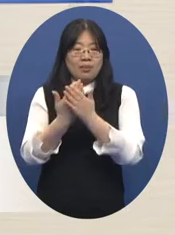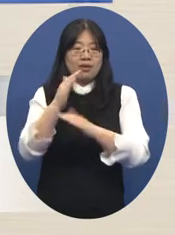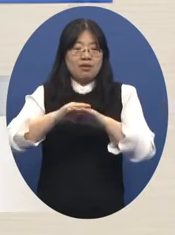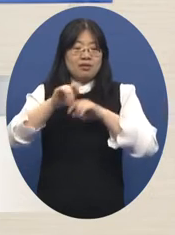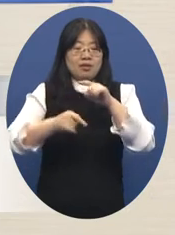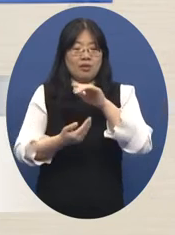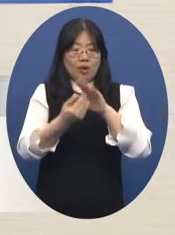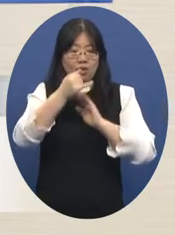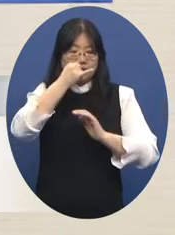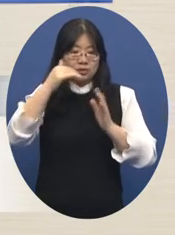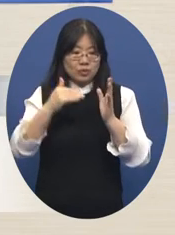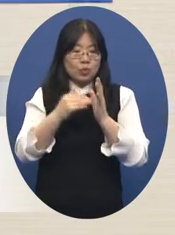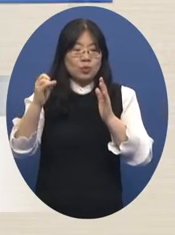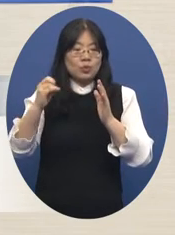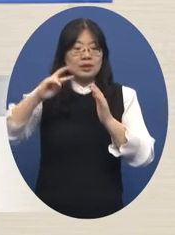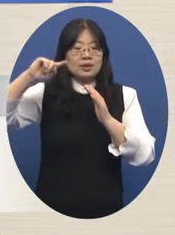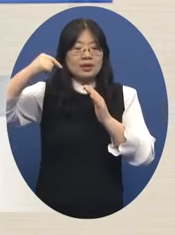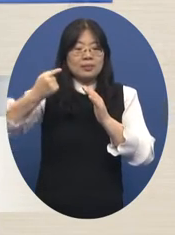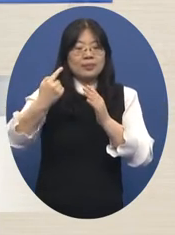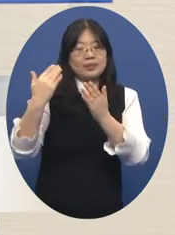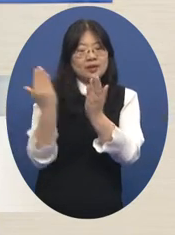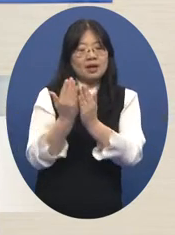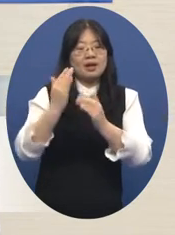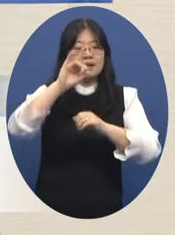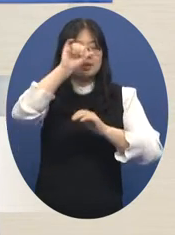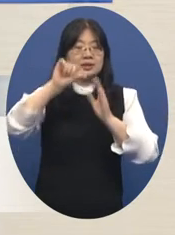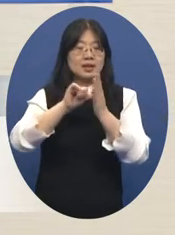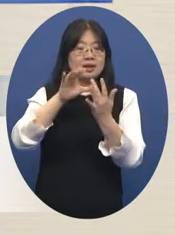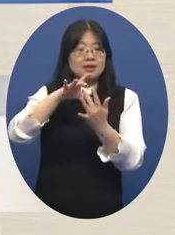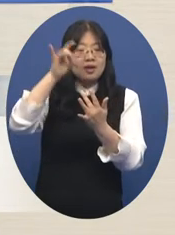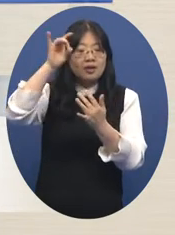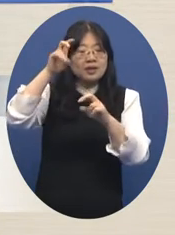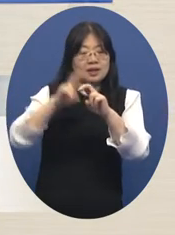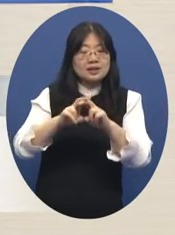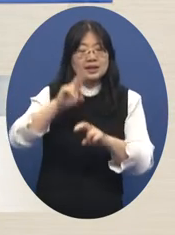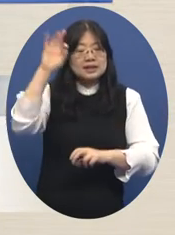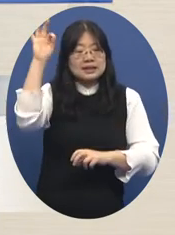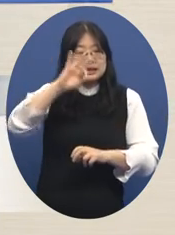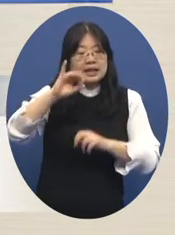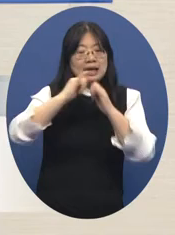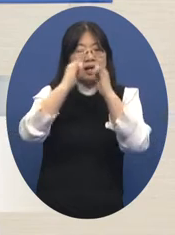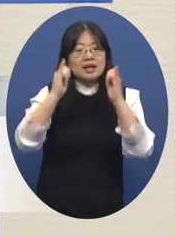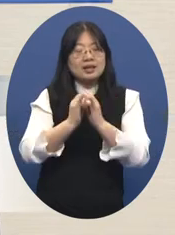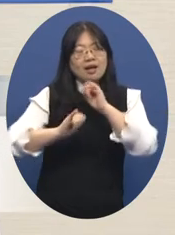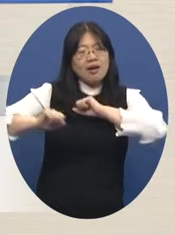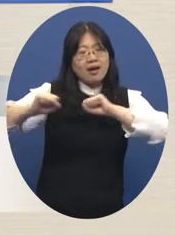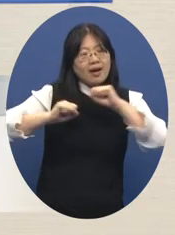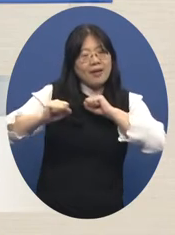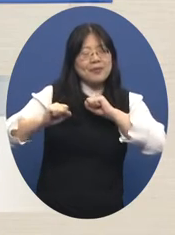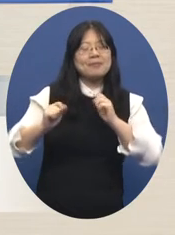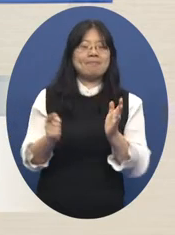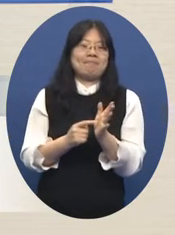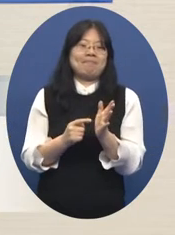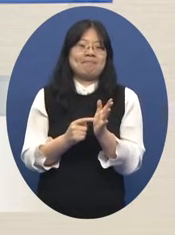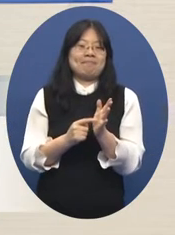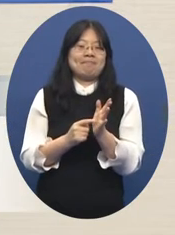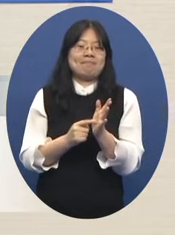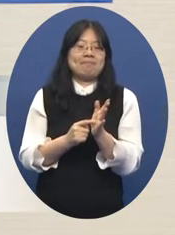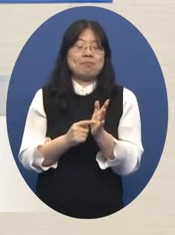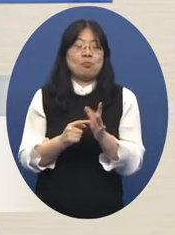개발 시간, 그다음에 자기의 적절한 어떤 인생의 선택지를